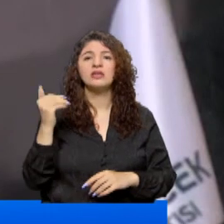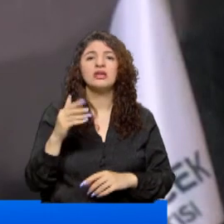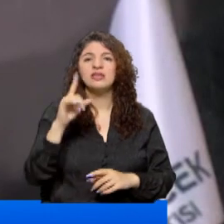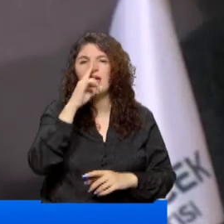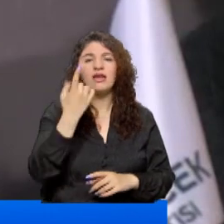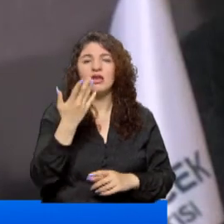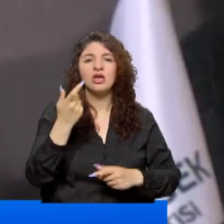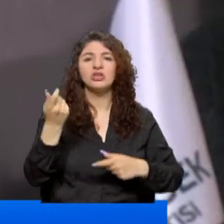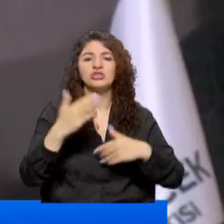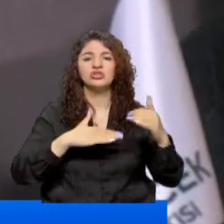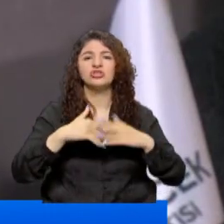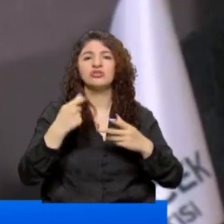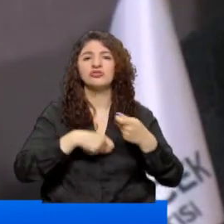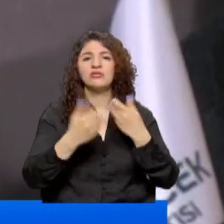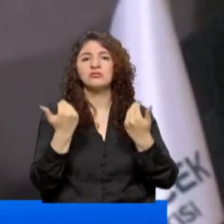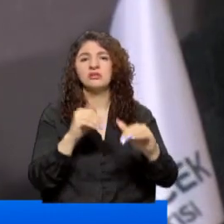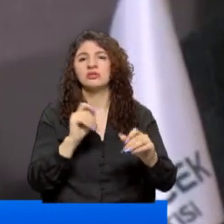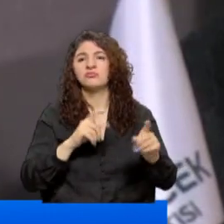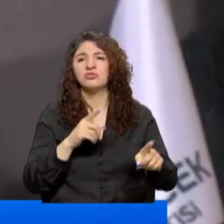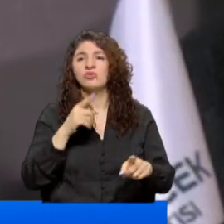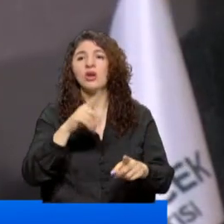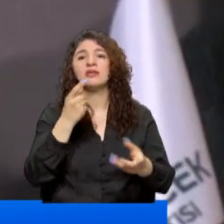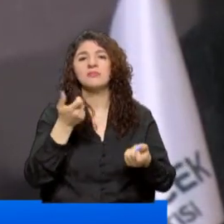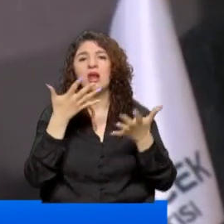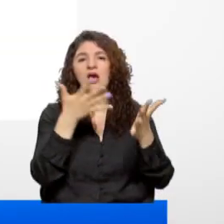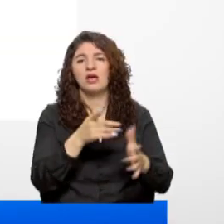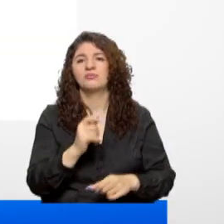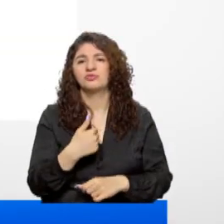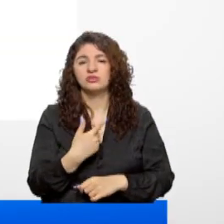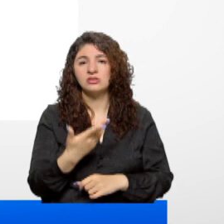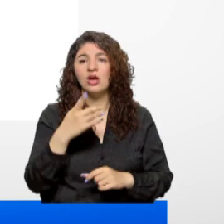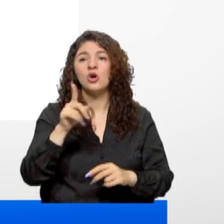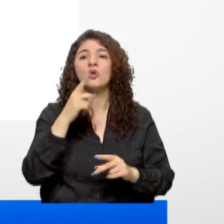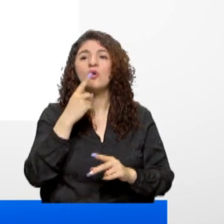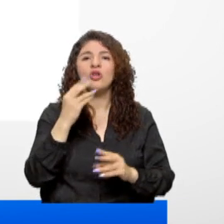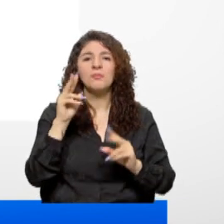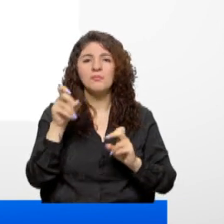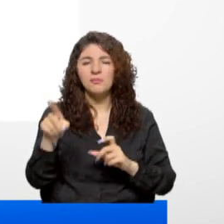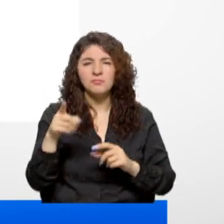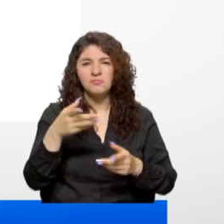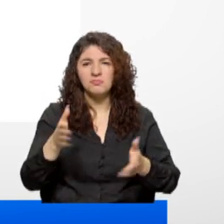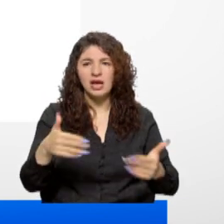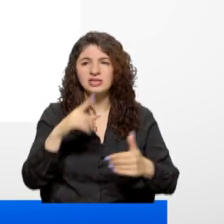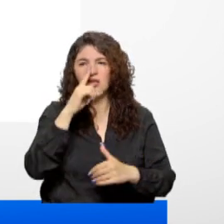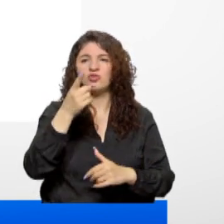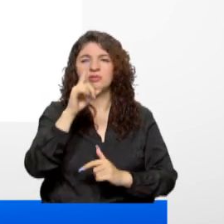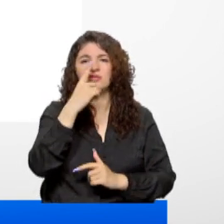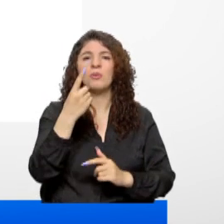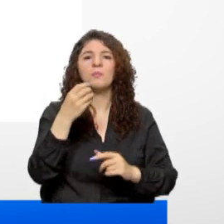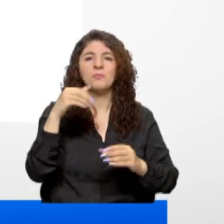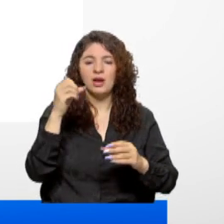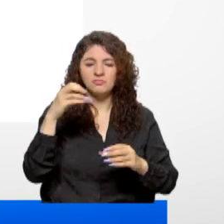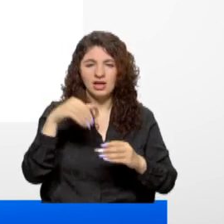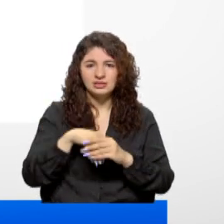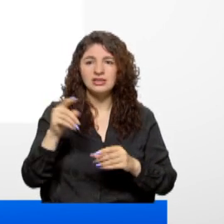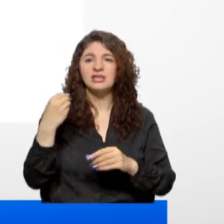tek şey inşaat şirketleri nasıl beslenir Oraya nasıl bıraktırır söz konusu paket sadece ama sadece AK Parti'nin